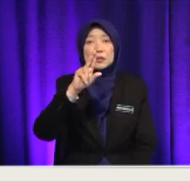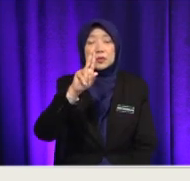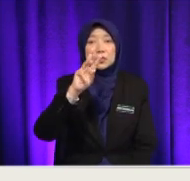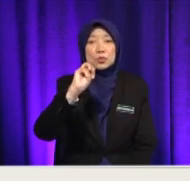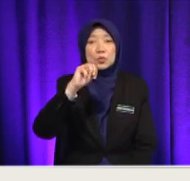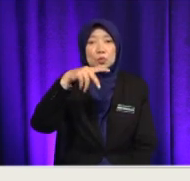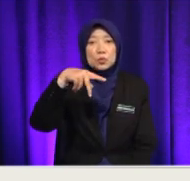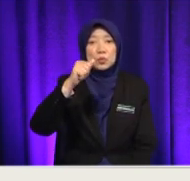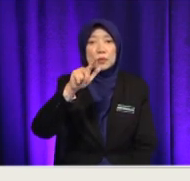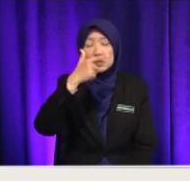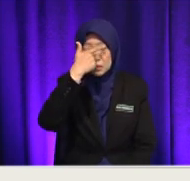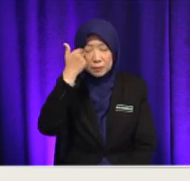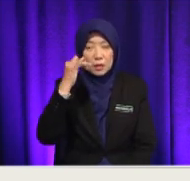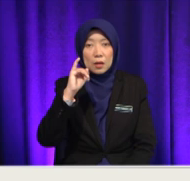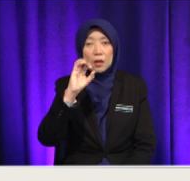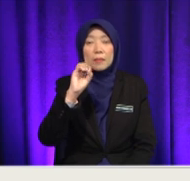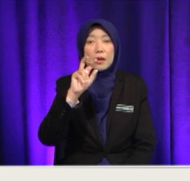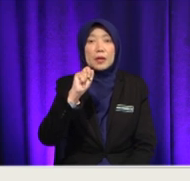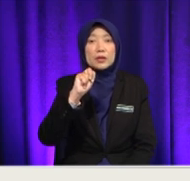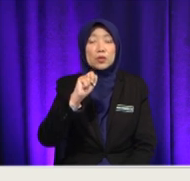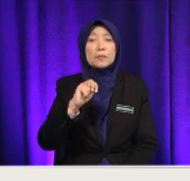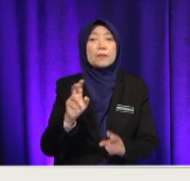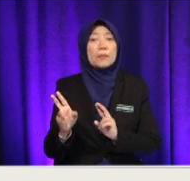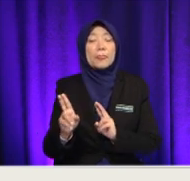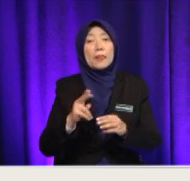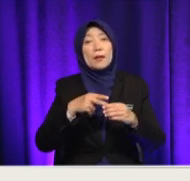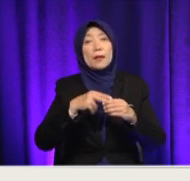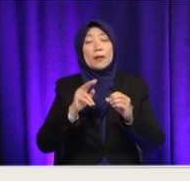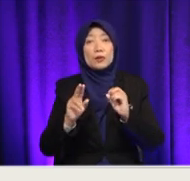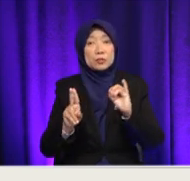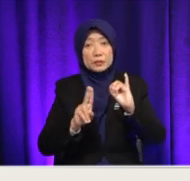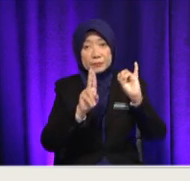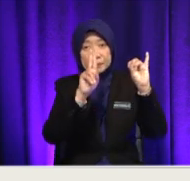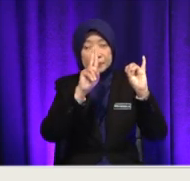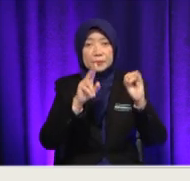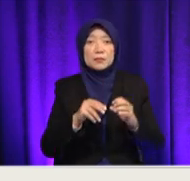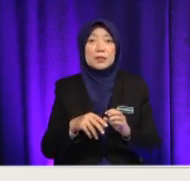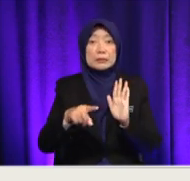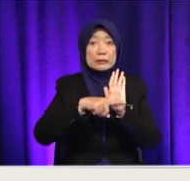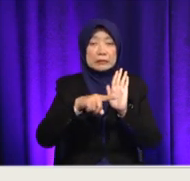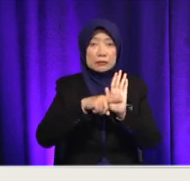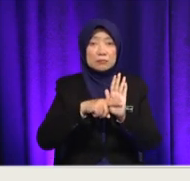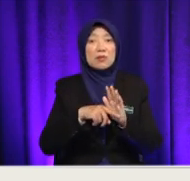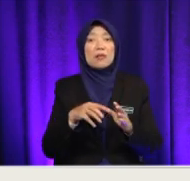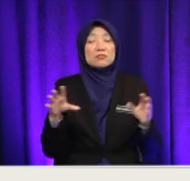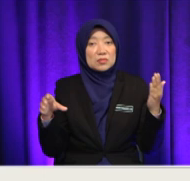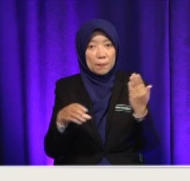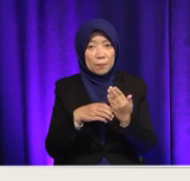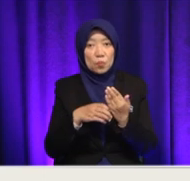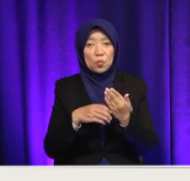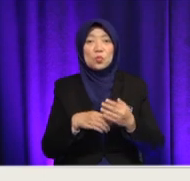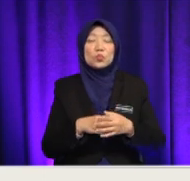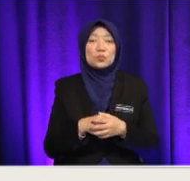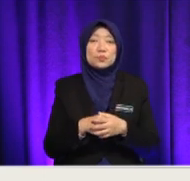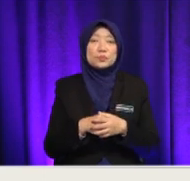hidrogen becah positif daripada asid akan menyetrakan cas negatif pada permukaan membran protein. Okey.